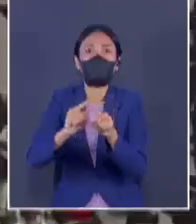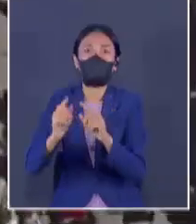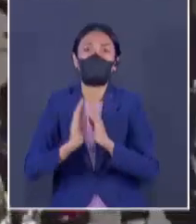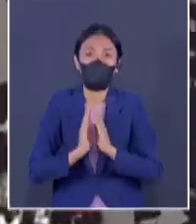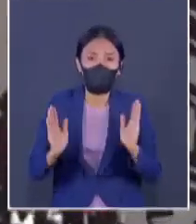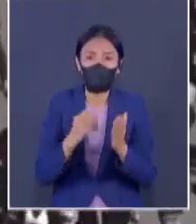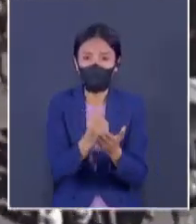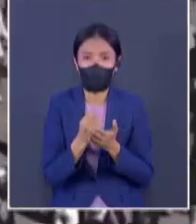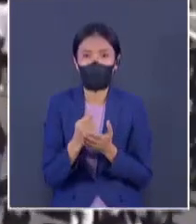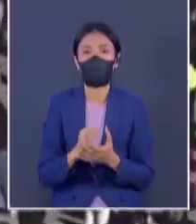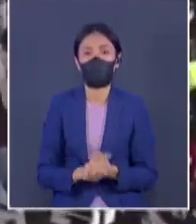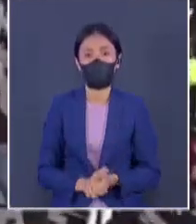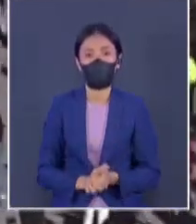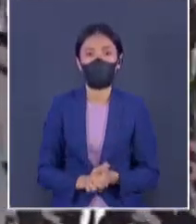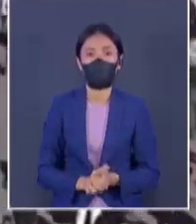ะ